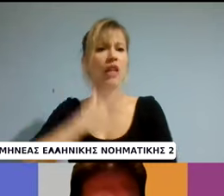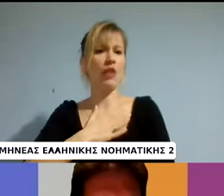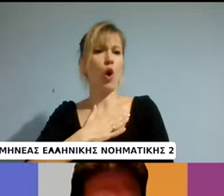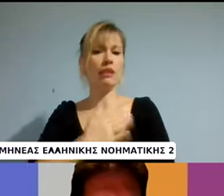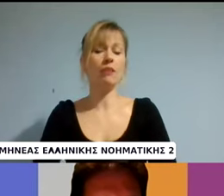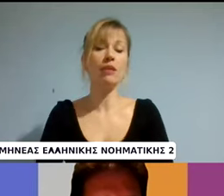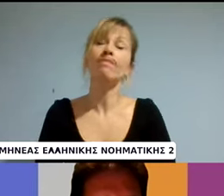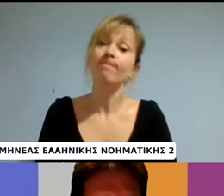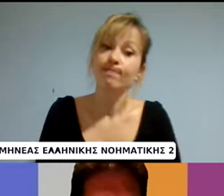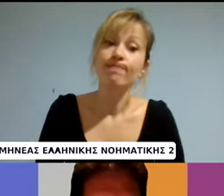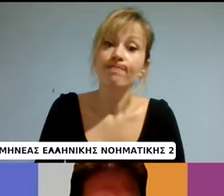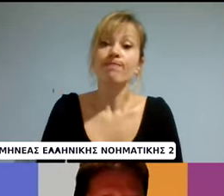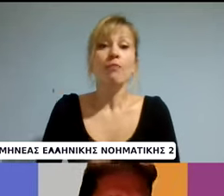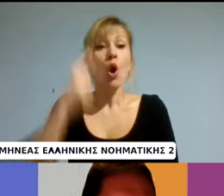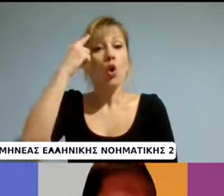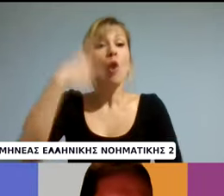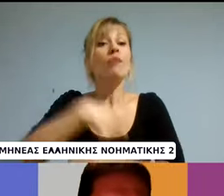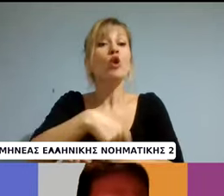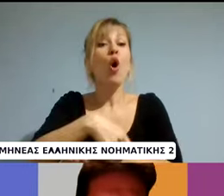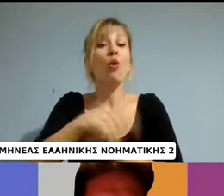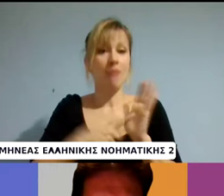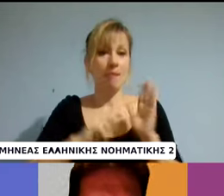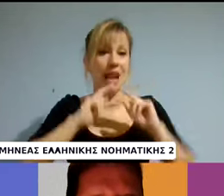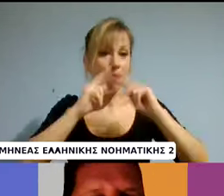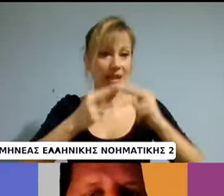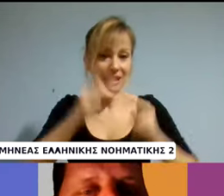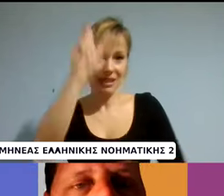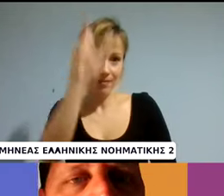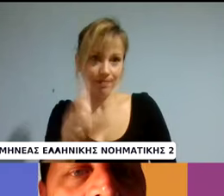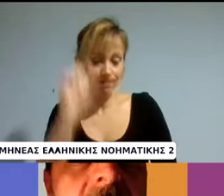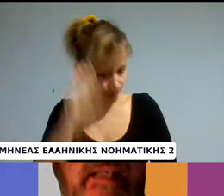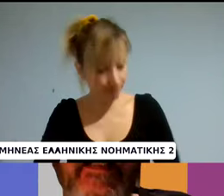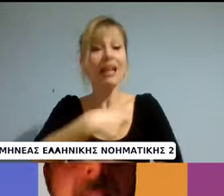Νομίζω αυτό είναι ένα ερώτημα για το Σωτήρη. Βασίλη, ναι, Βασίλη, ναι.